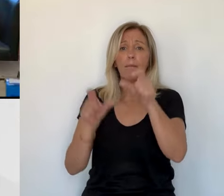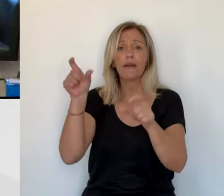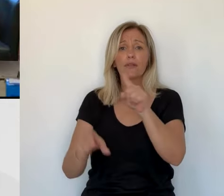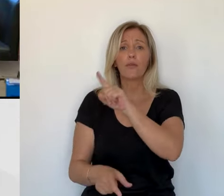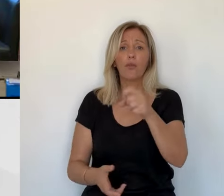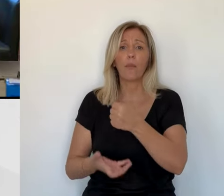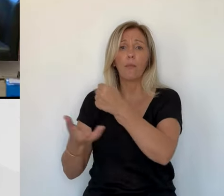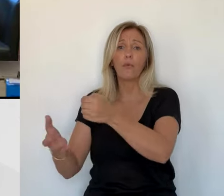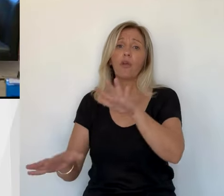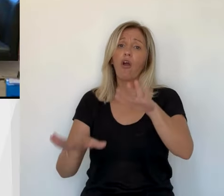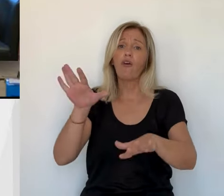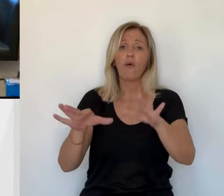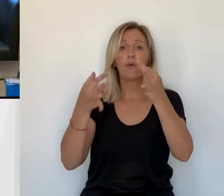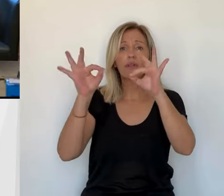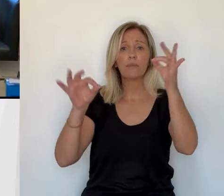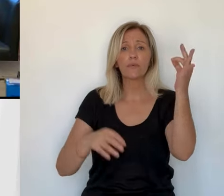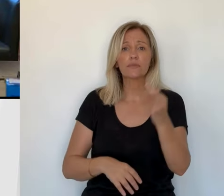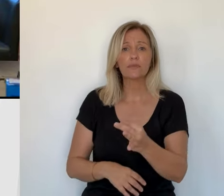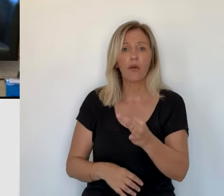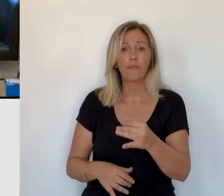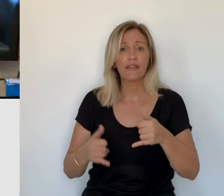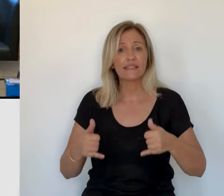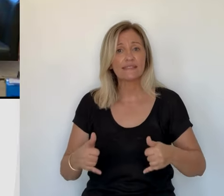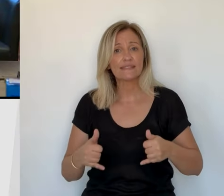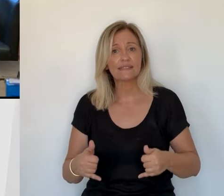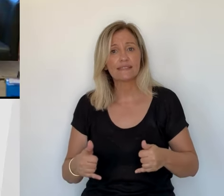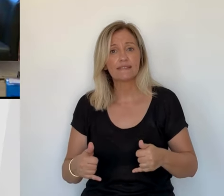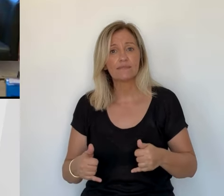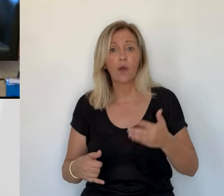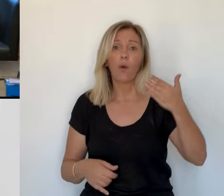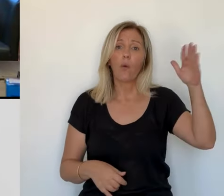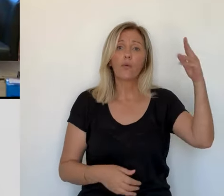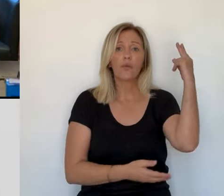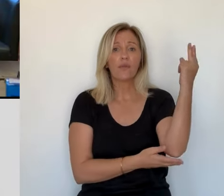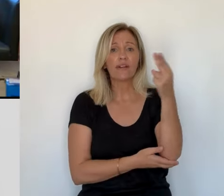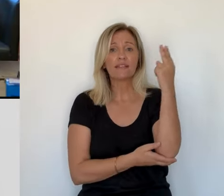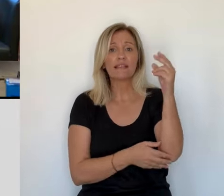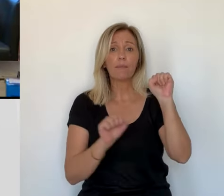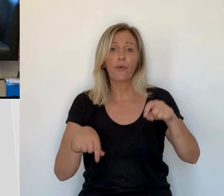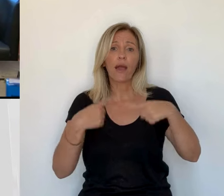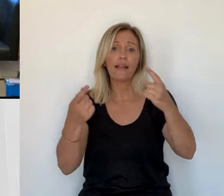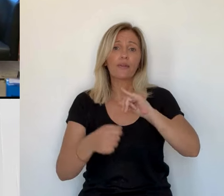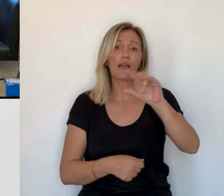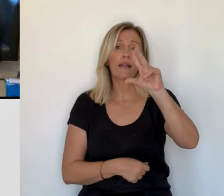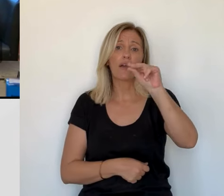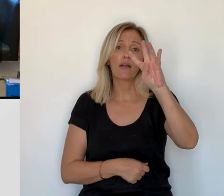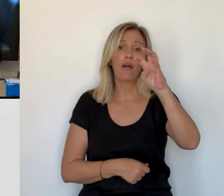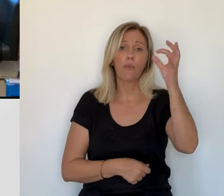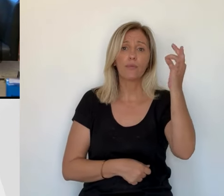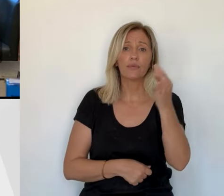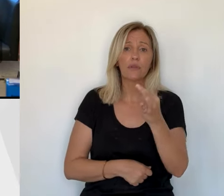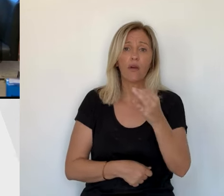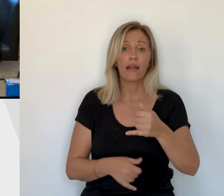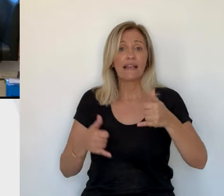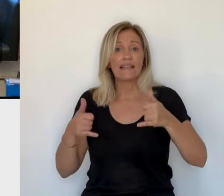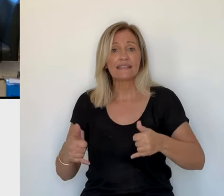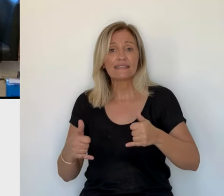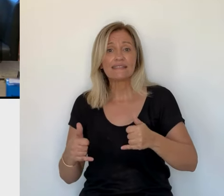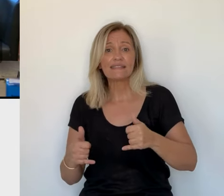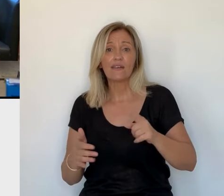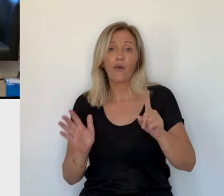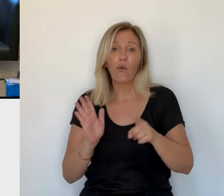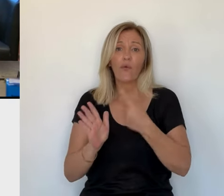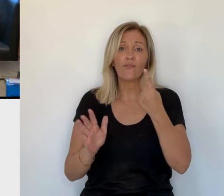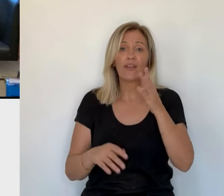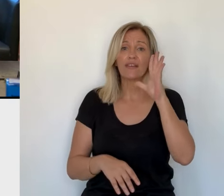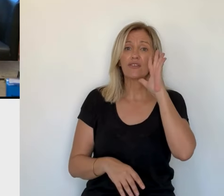Nous sommes en réelle tension, donc il y a très peu de non-boursiers, à peu près 10%. Sur notre parc, alors que pour l'ensemble du réseau